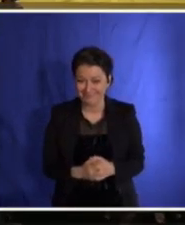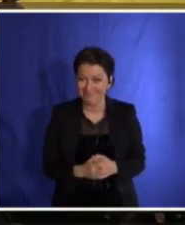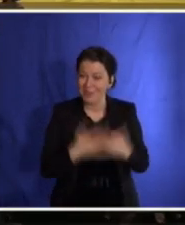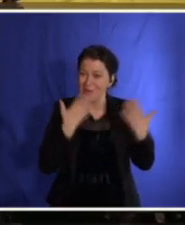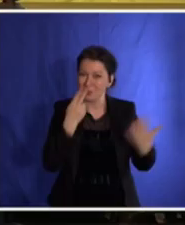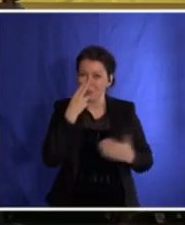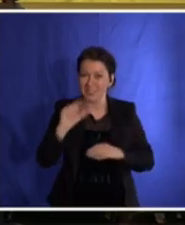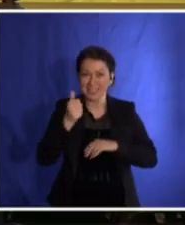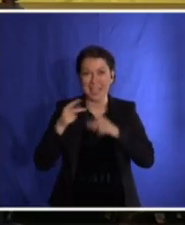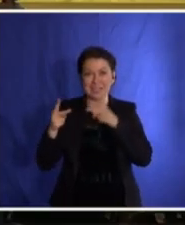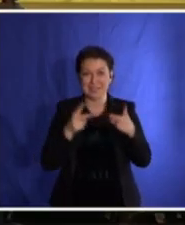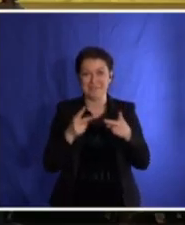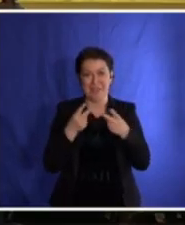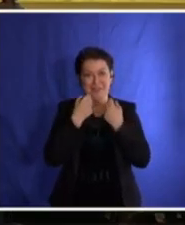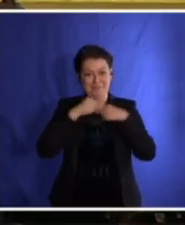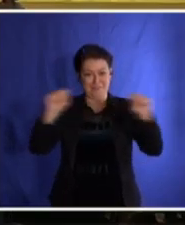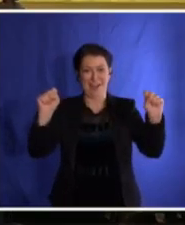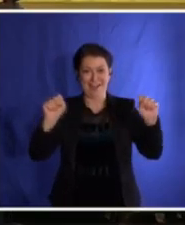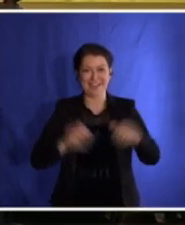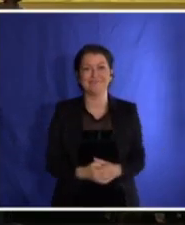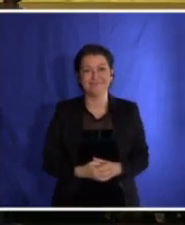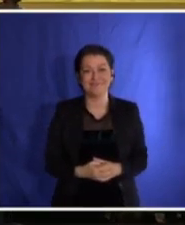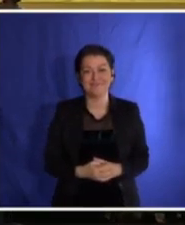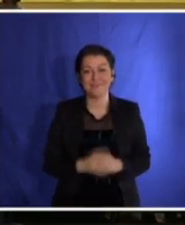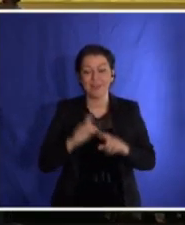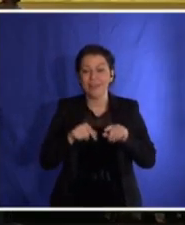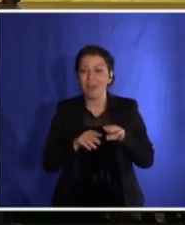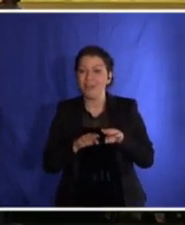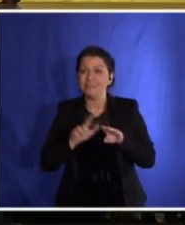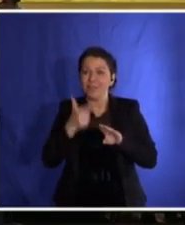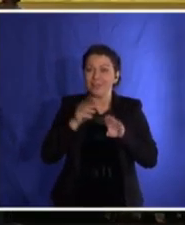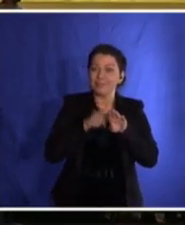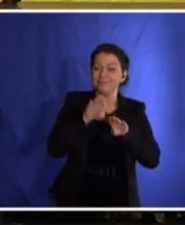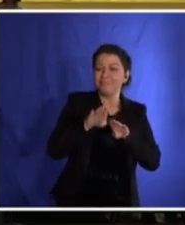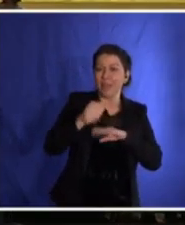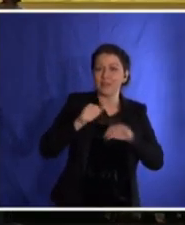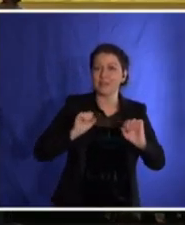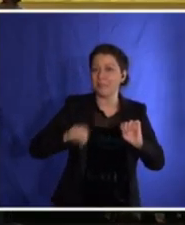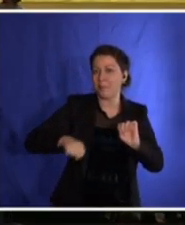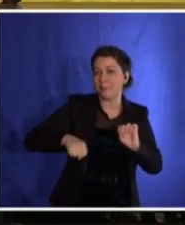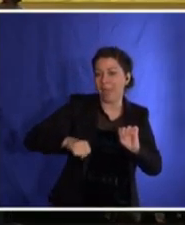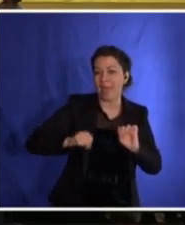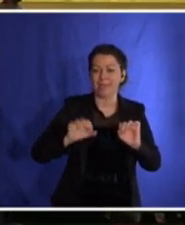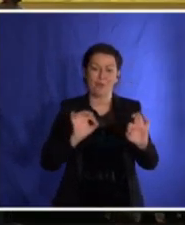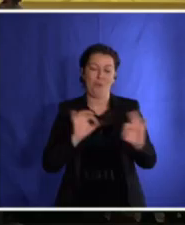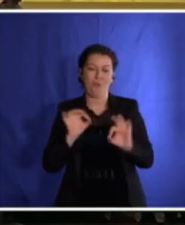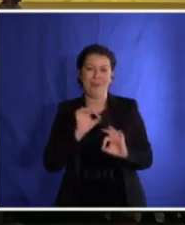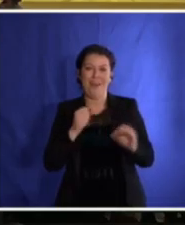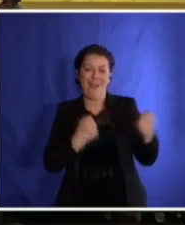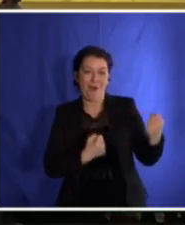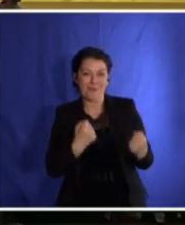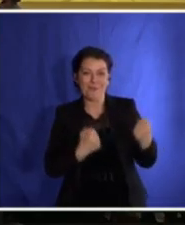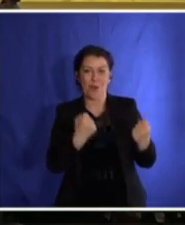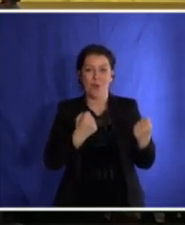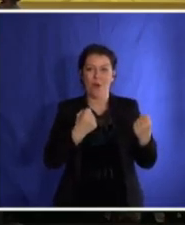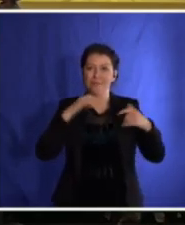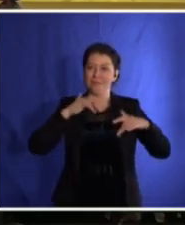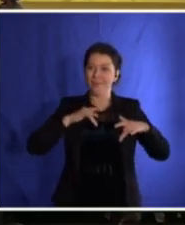Freiheit. Dann kommt der nächste Schritt. Das erste Moped oder das Auto. Man wird